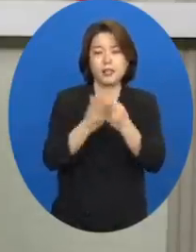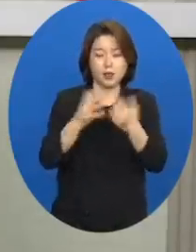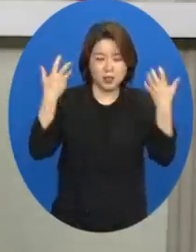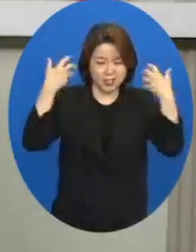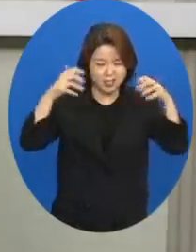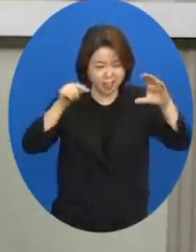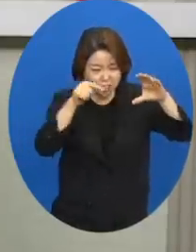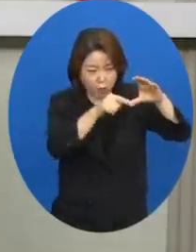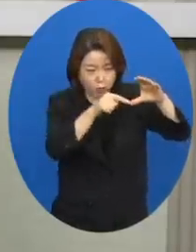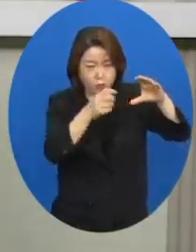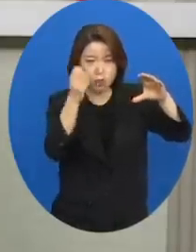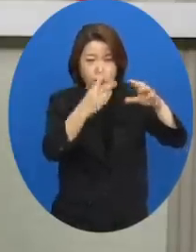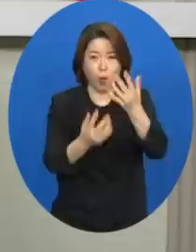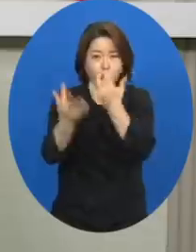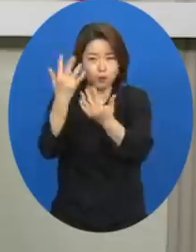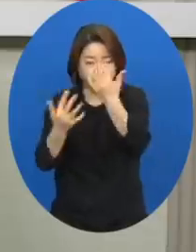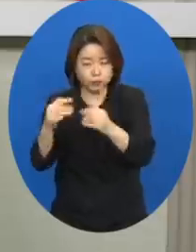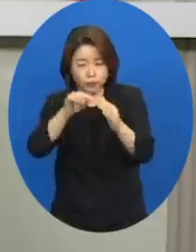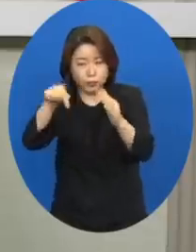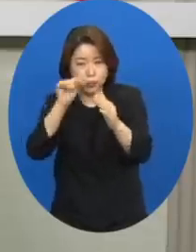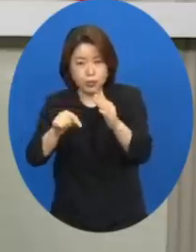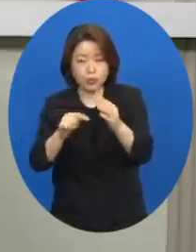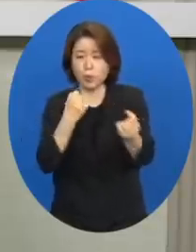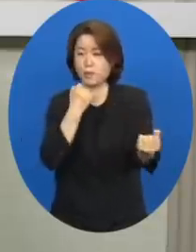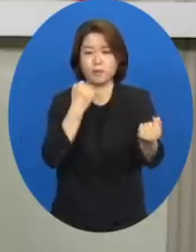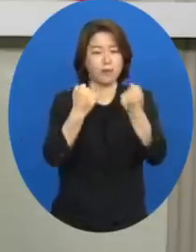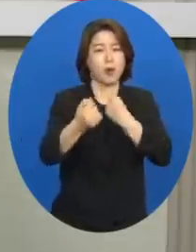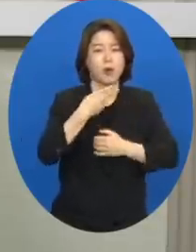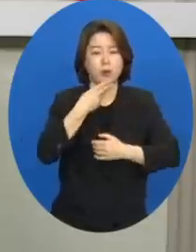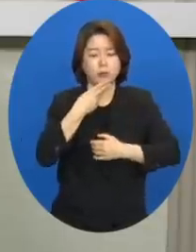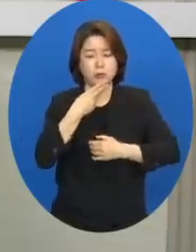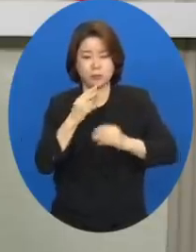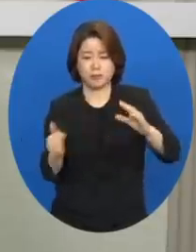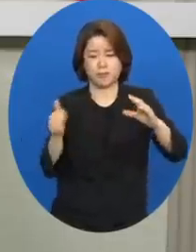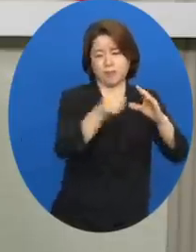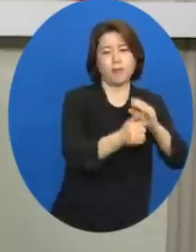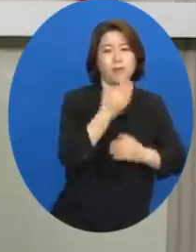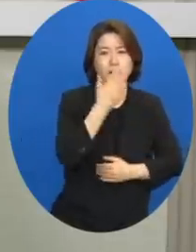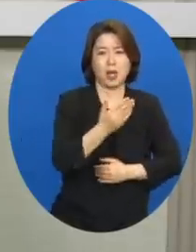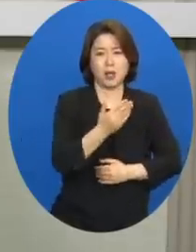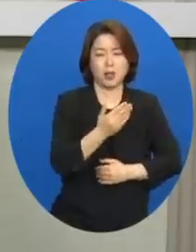풀무불 속에 도 그들은 두려워하지 않고 들어갈 수 있었던 겁니다